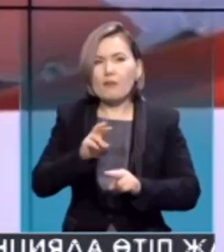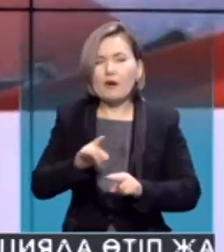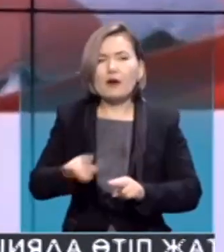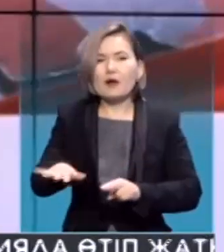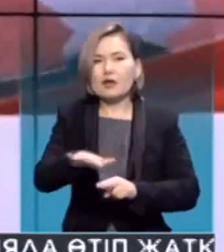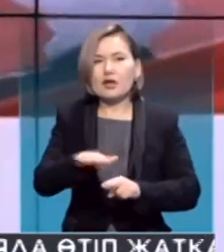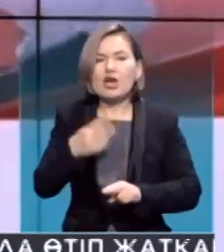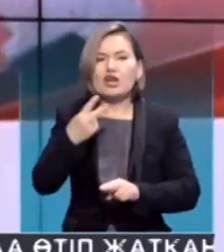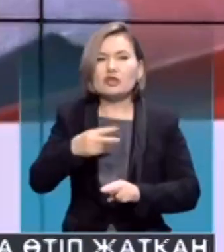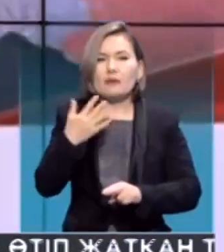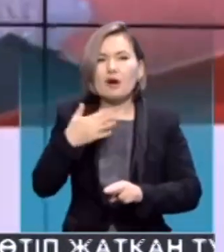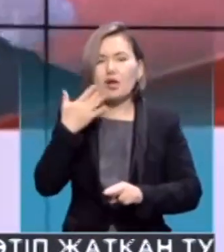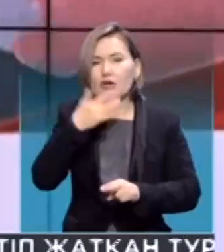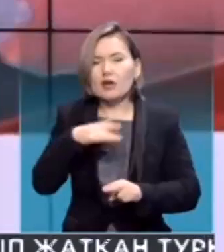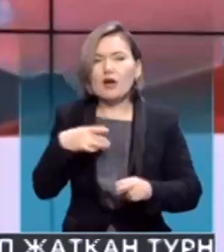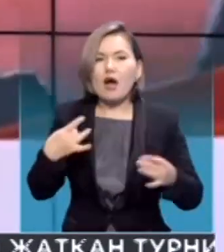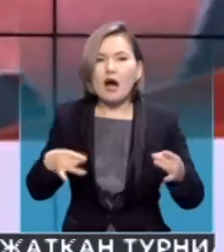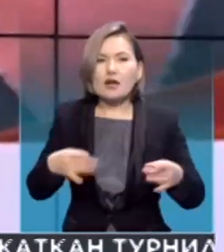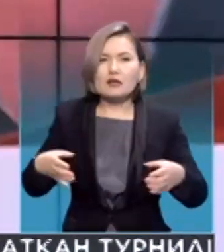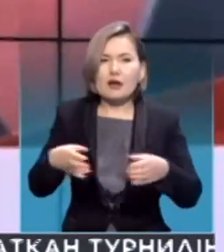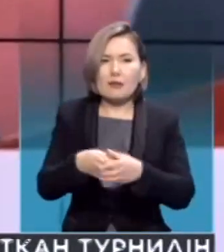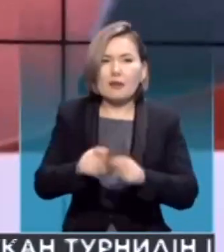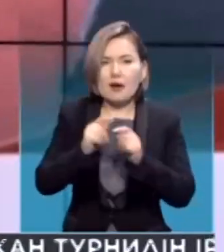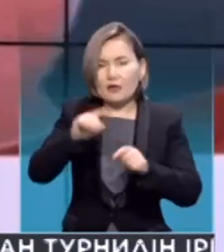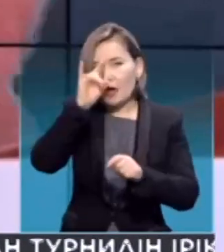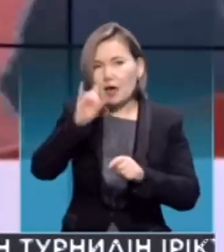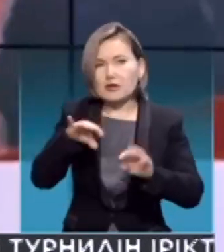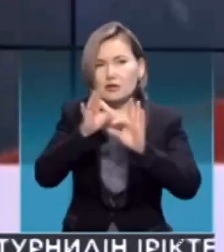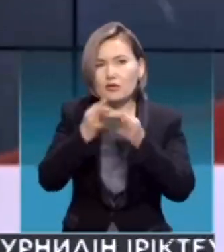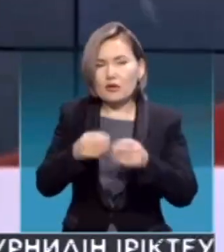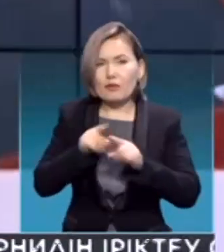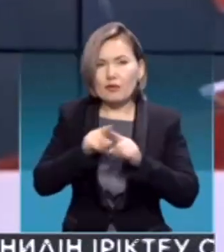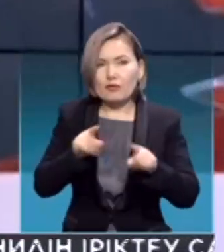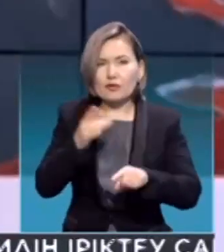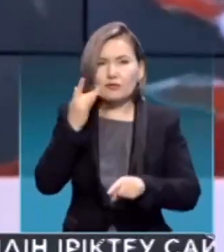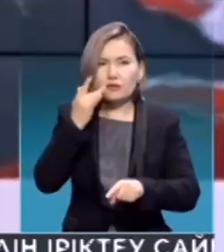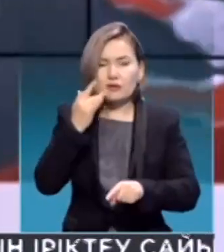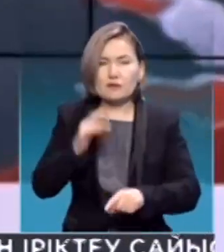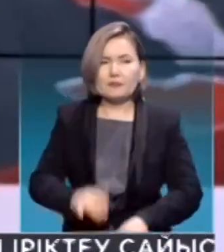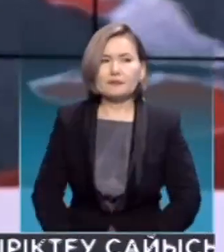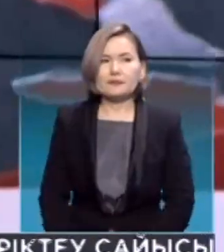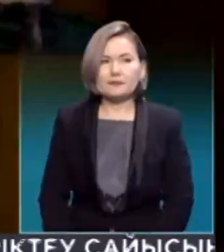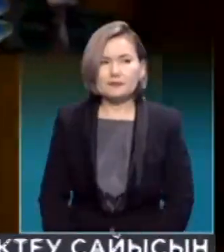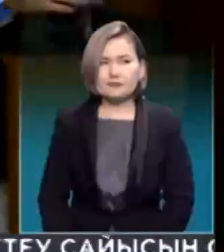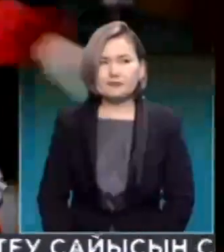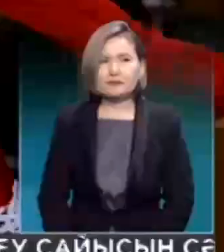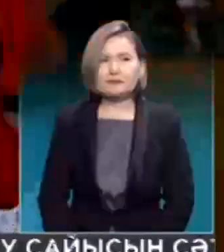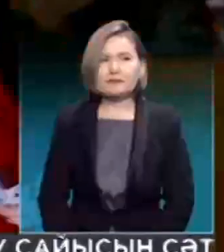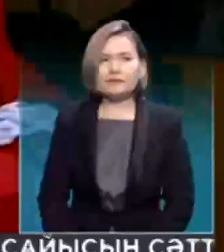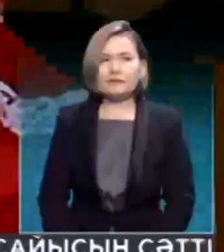қандастарымыз 25 ұлттық ансамбль құрып, қазақ өнерін кеңінен насихаттап жүр.